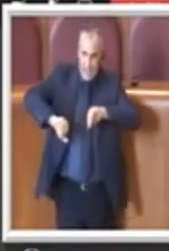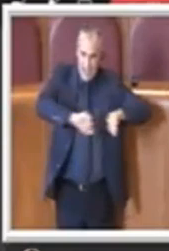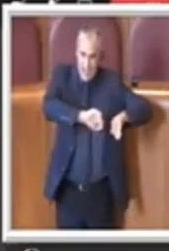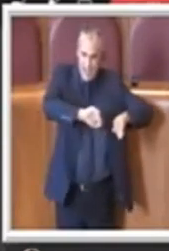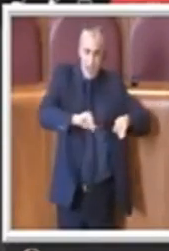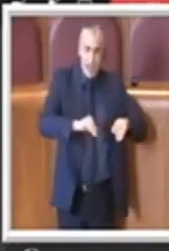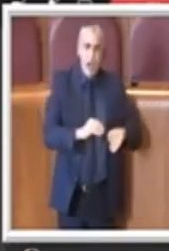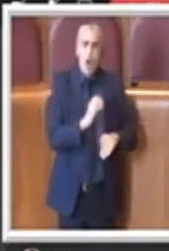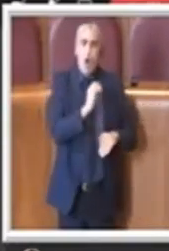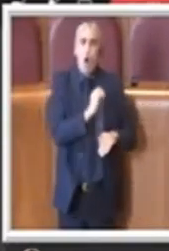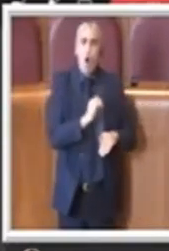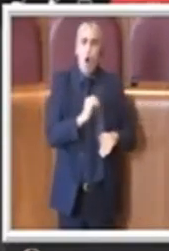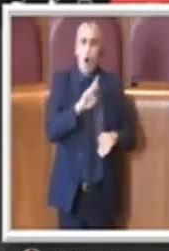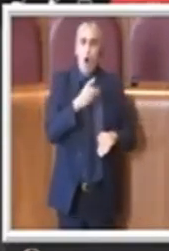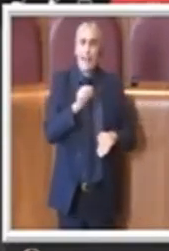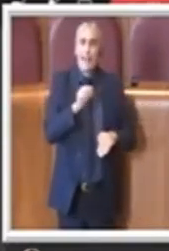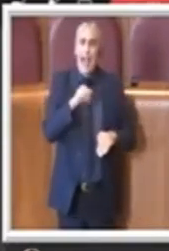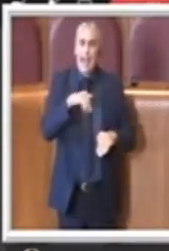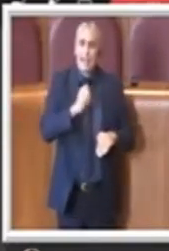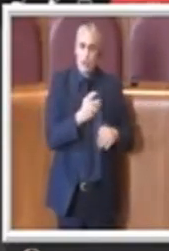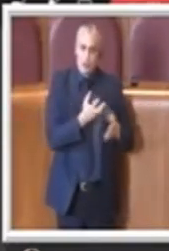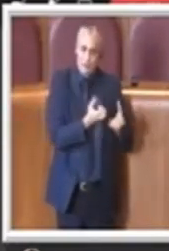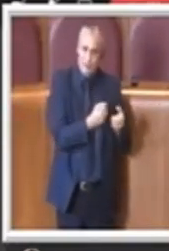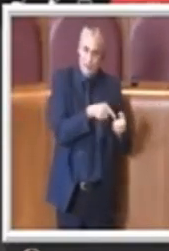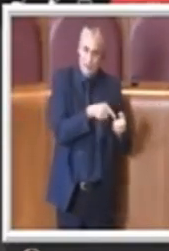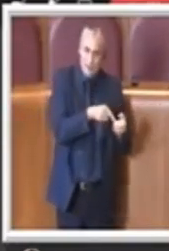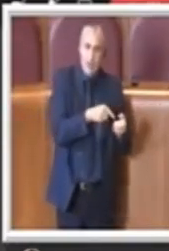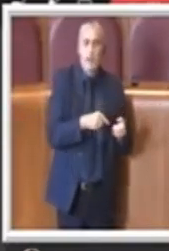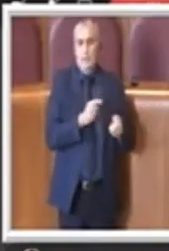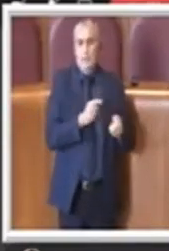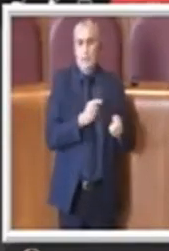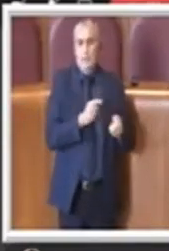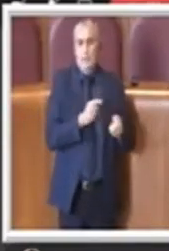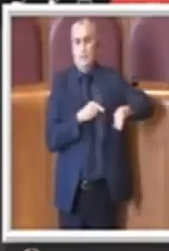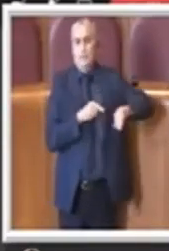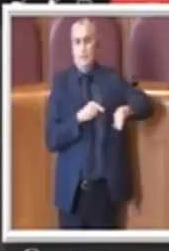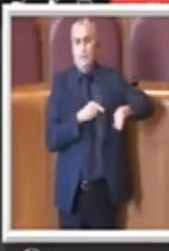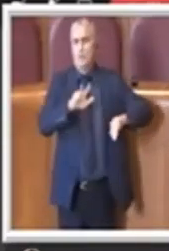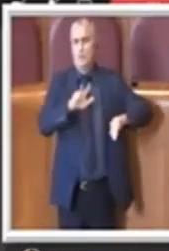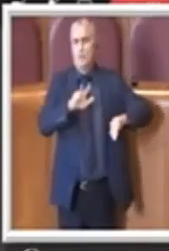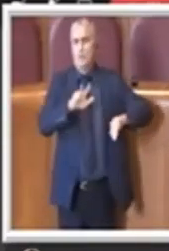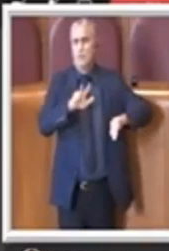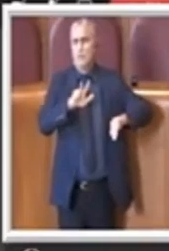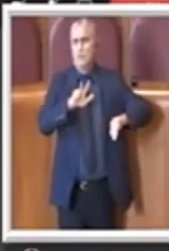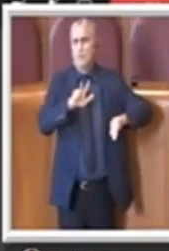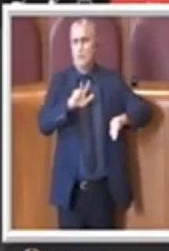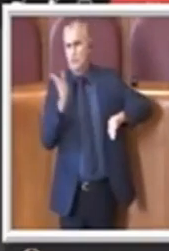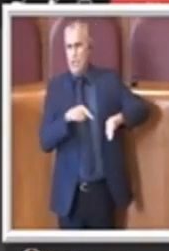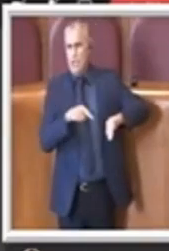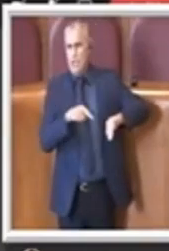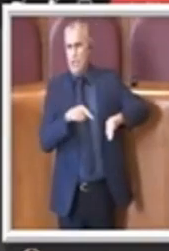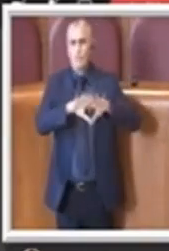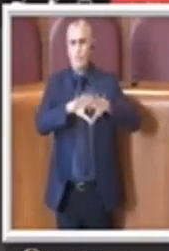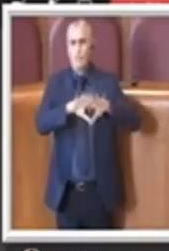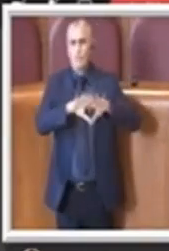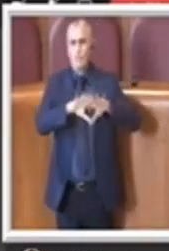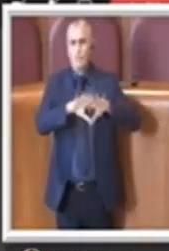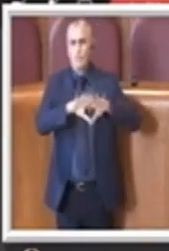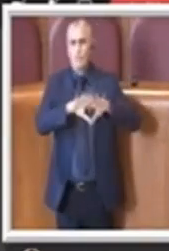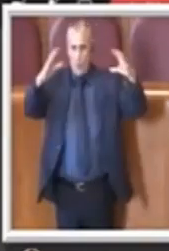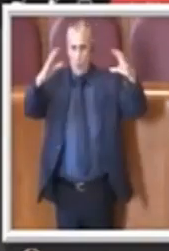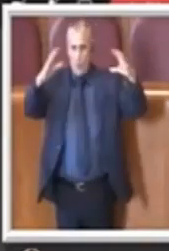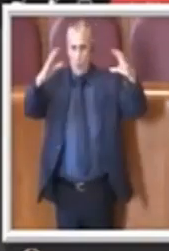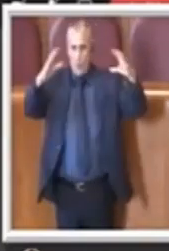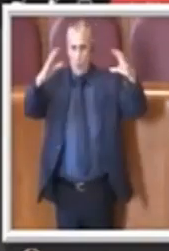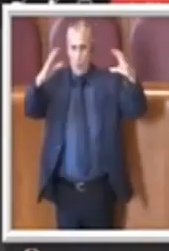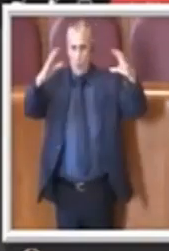risolvere l'organico è un torno al 30 35 per cento del totale dei rifiuti che vengono generati da da